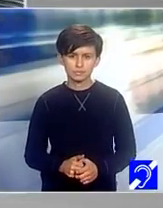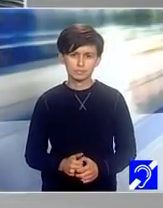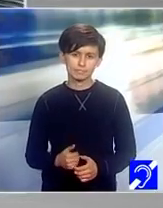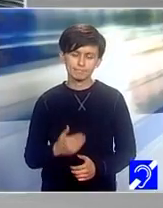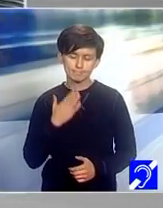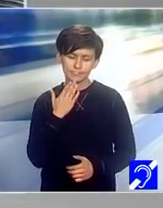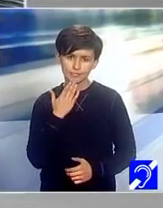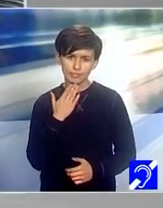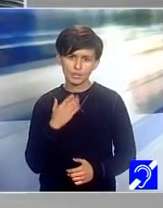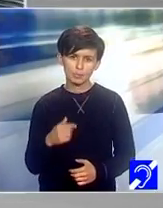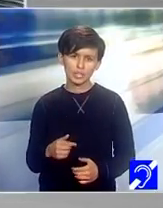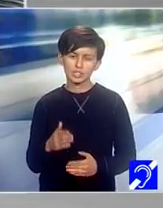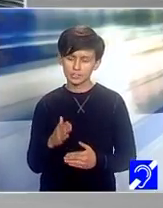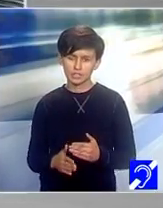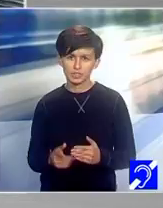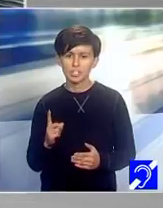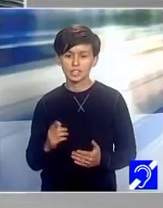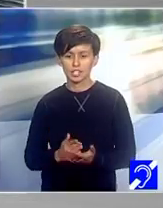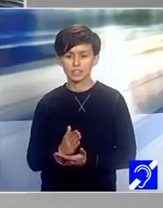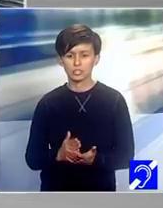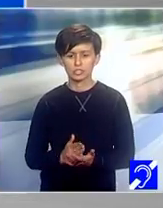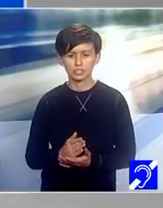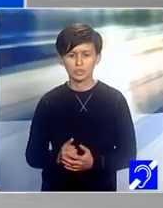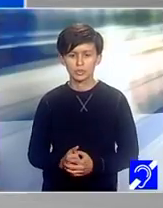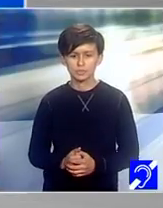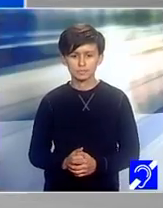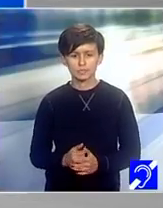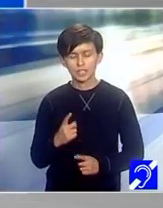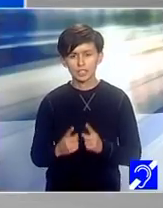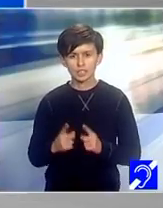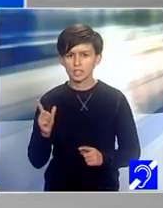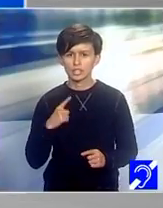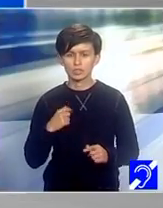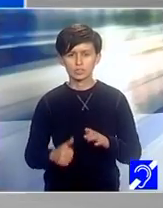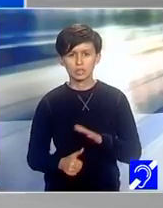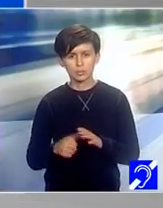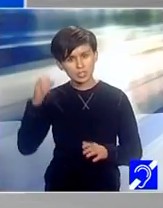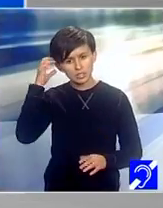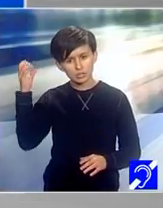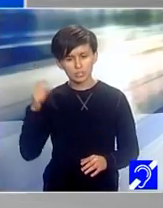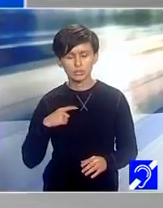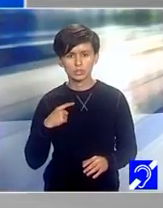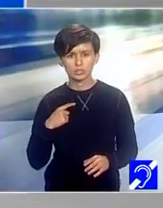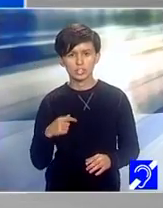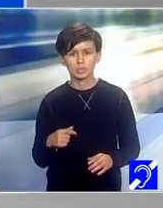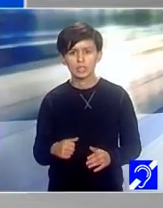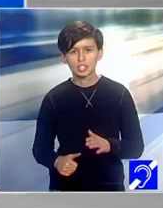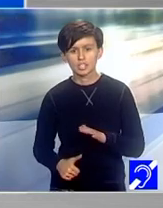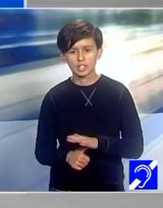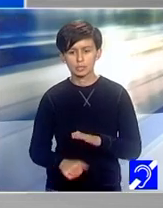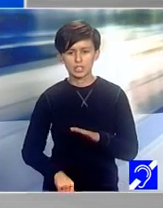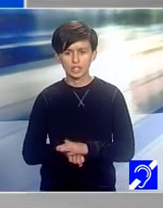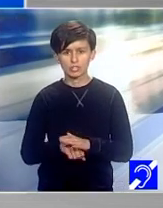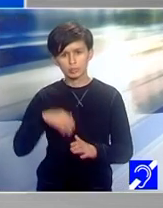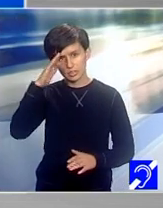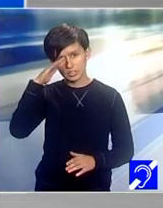păcat de final, dar mergem mai departe. Ei bine, dacă nu suntem capitală culturală, măcar suntem zilele acestea capitala